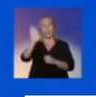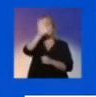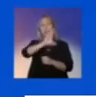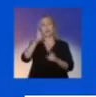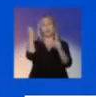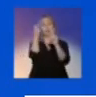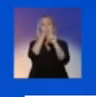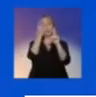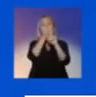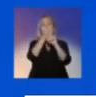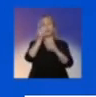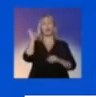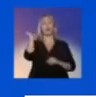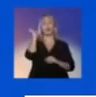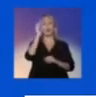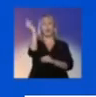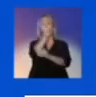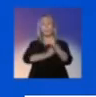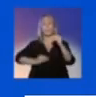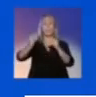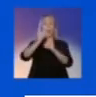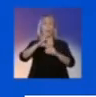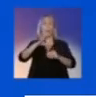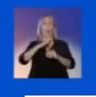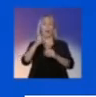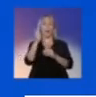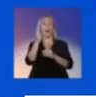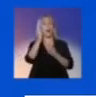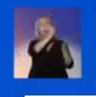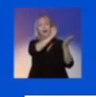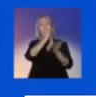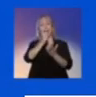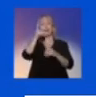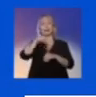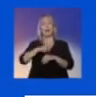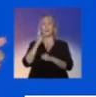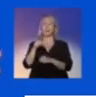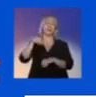συνεργαστούμε και οι βουλευτές της Δυτικής Μακεδονίας, προκειμένου να έχουμε το καλύτερο δυνατόν αποτέλεσμα.